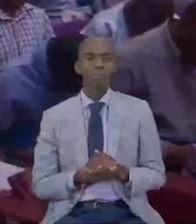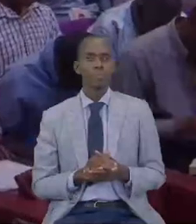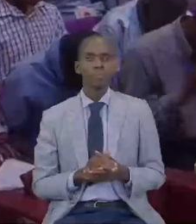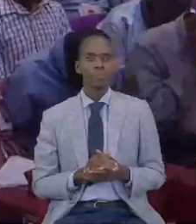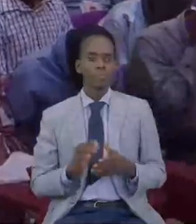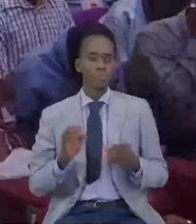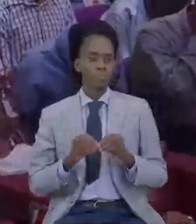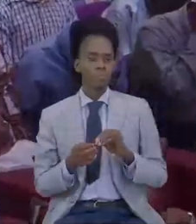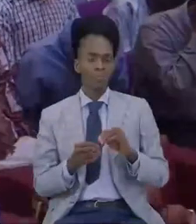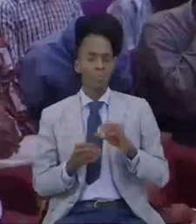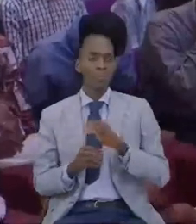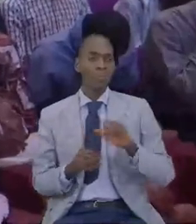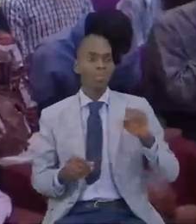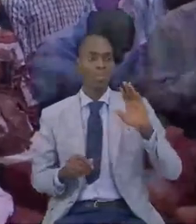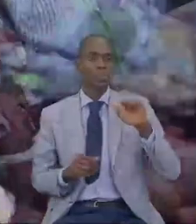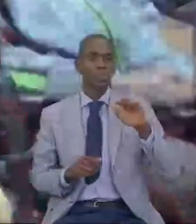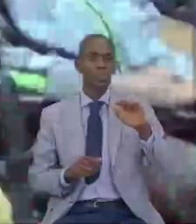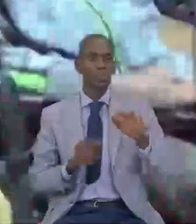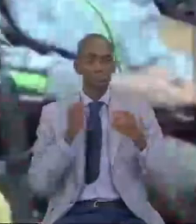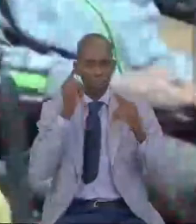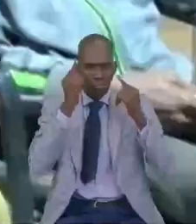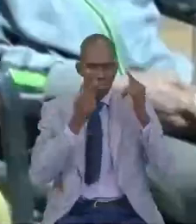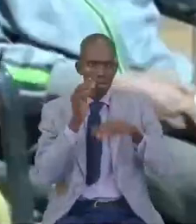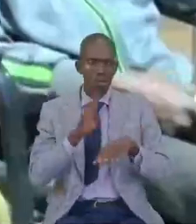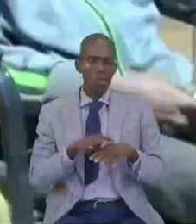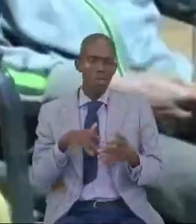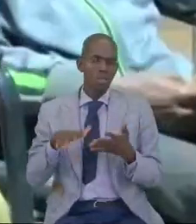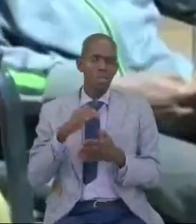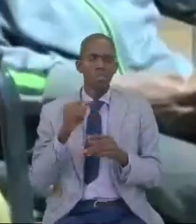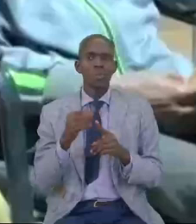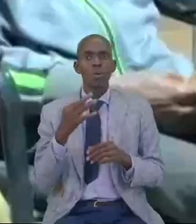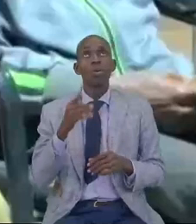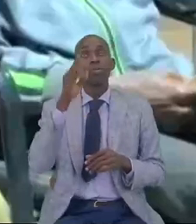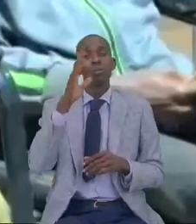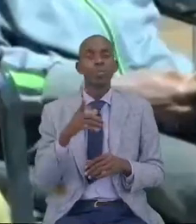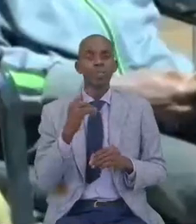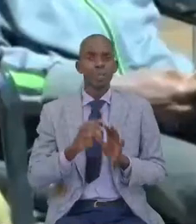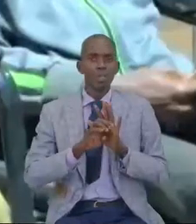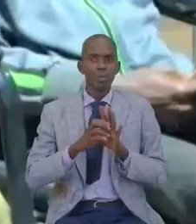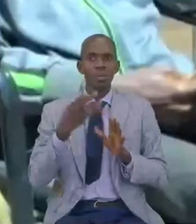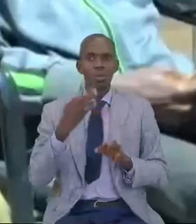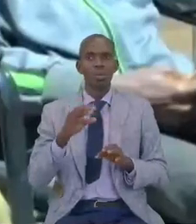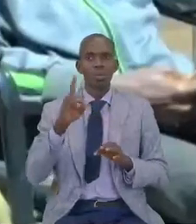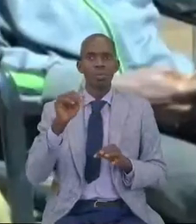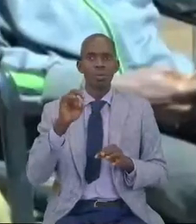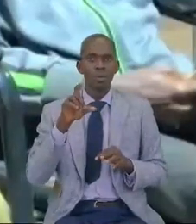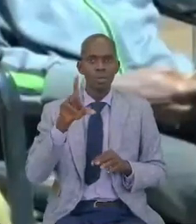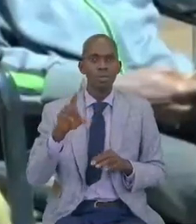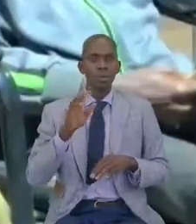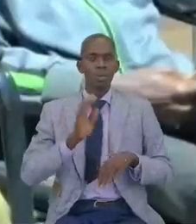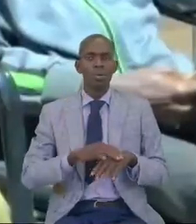Occupe-toi de ces choses, donne-toi sur la parole de Dieu. L'exemple de Daniel, le style de vie de